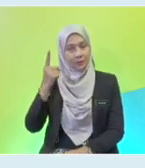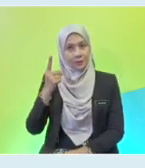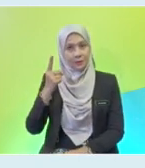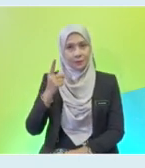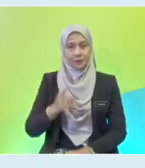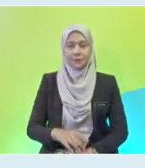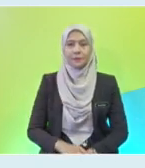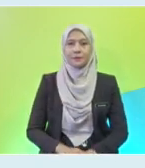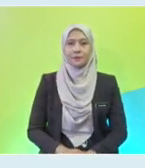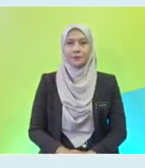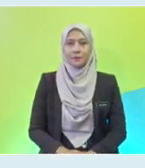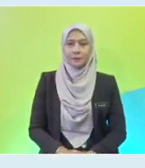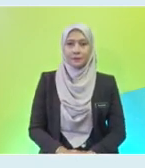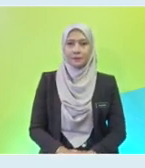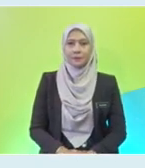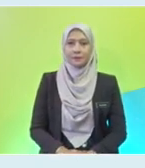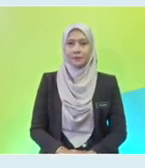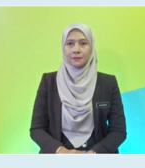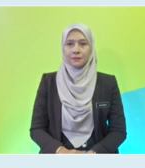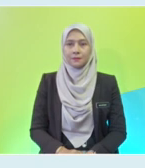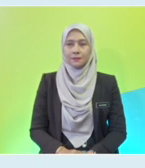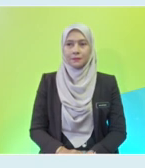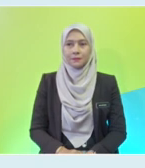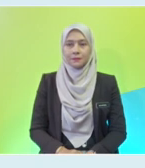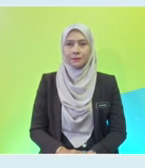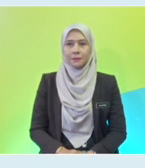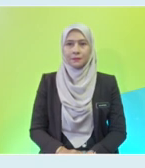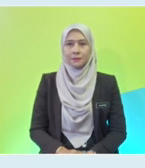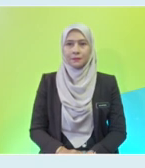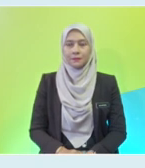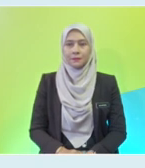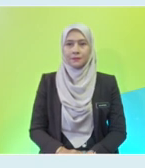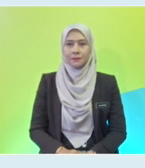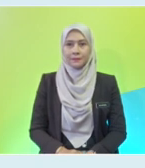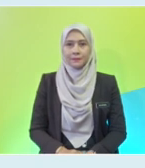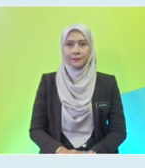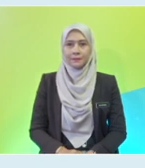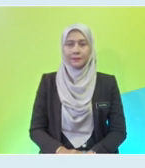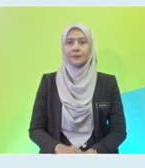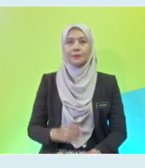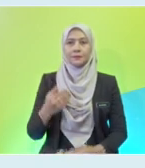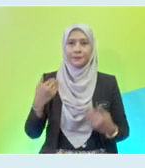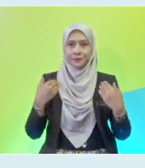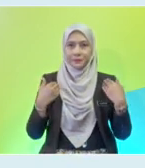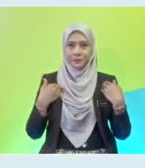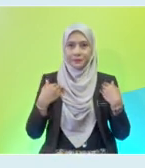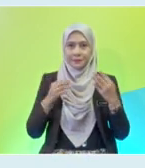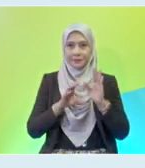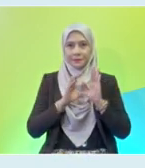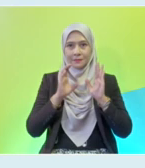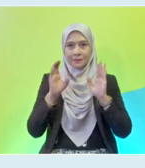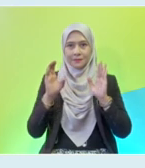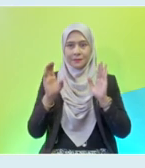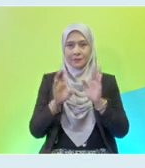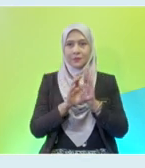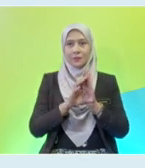dan mengalami ruam dan iritasi setelah menggunakannya dalam tempo yang lama Puan Mariadi dapat mengalami